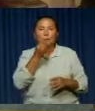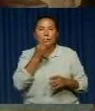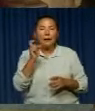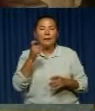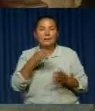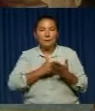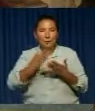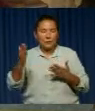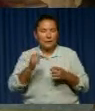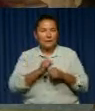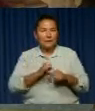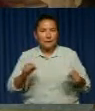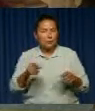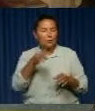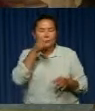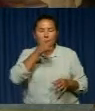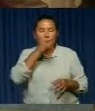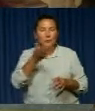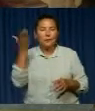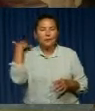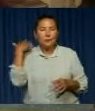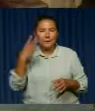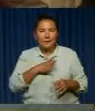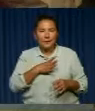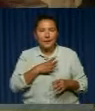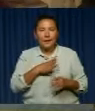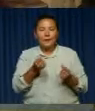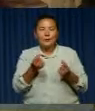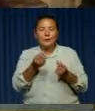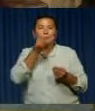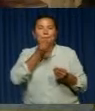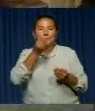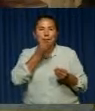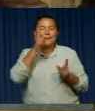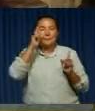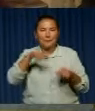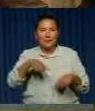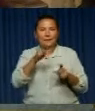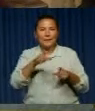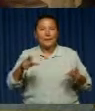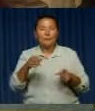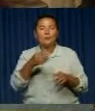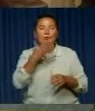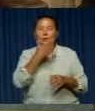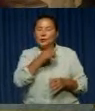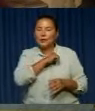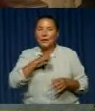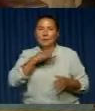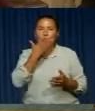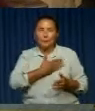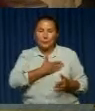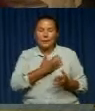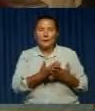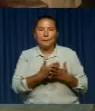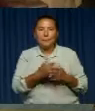Холестерин жоғары адамдар. Ондай ше алмай. Бұрыннан бері күнделікті біраз ғантай жеп, білем бар ер адамдар жақсы көреді, да? Суықта алады дейді ол